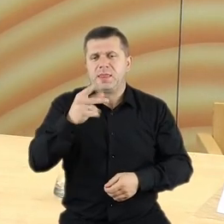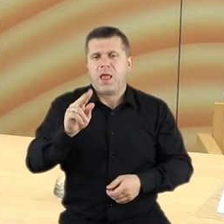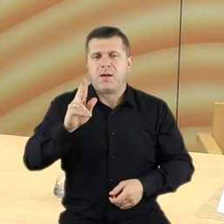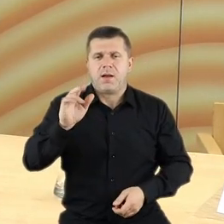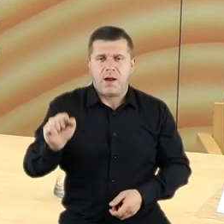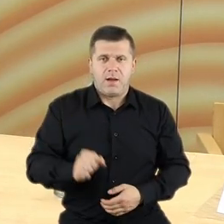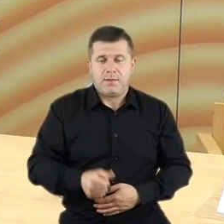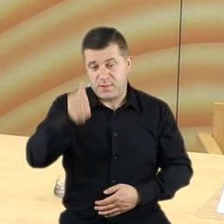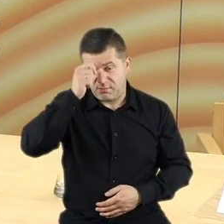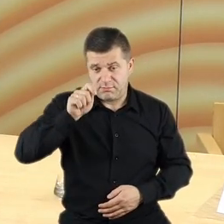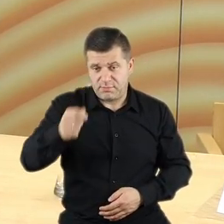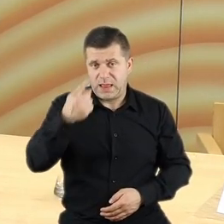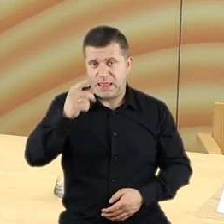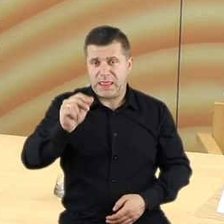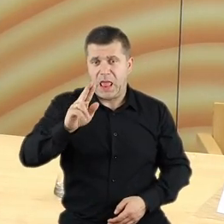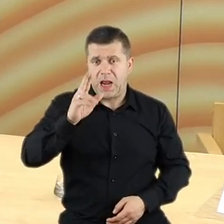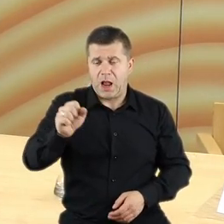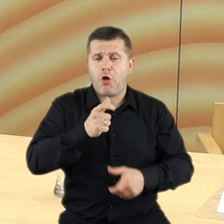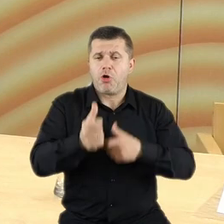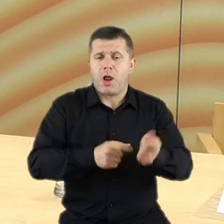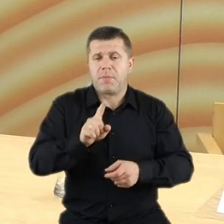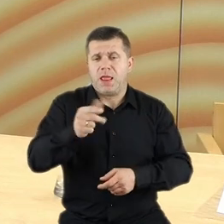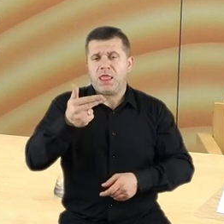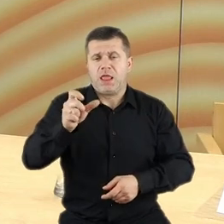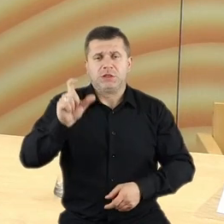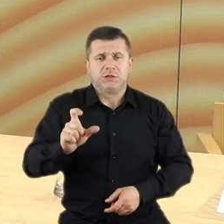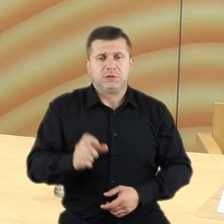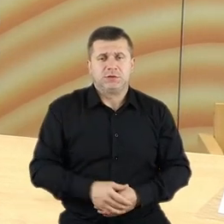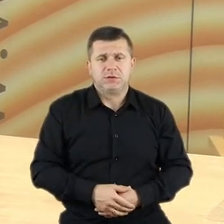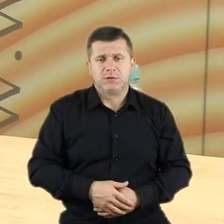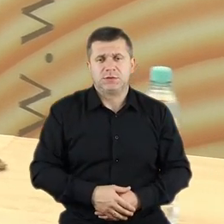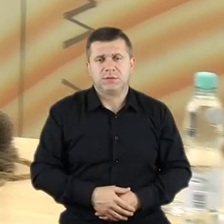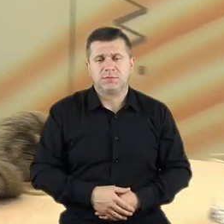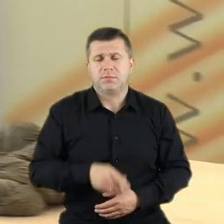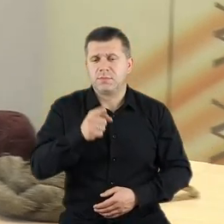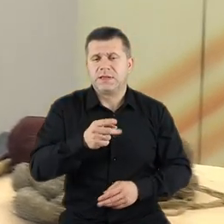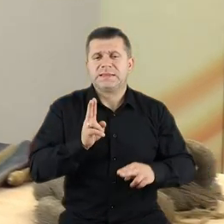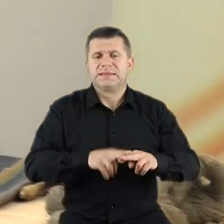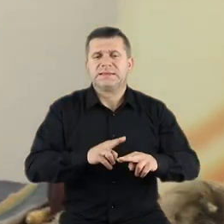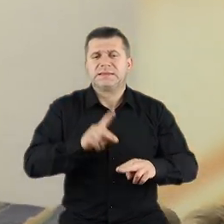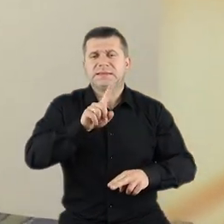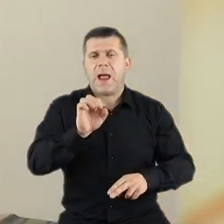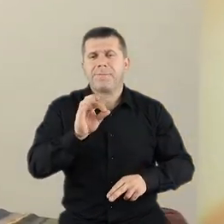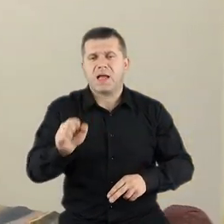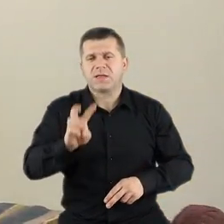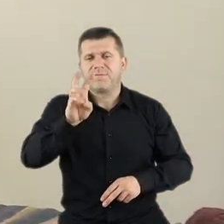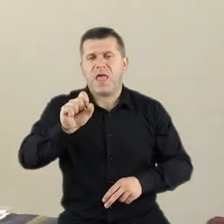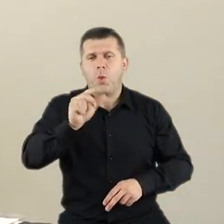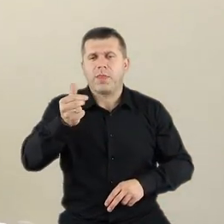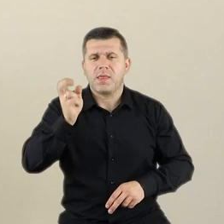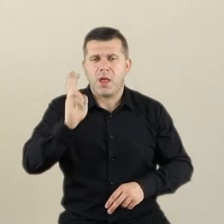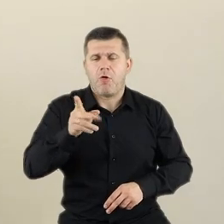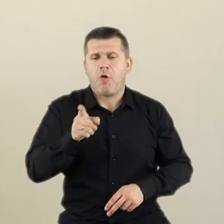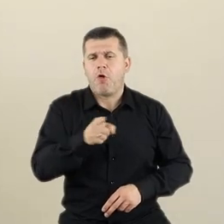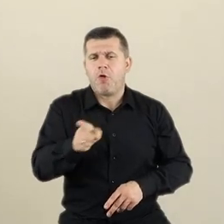się derka nazywało robiona Z nici Natomiast ta zapaska i ten wełniak to one